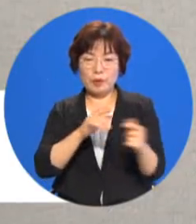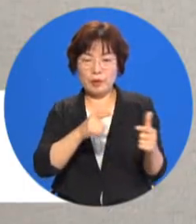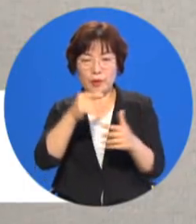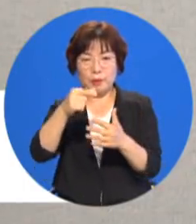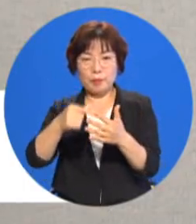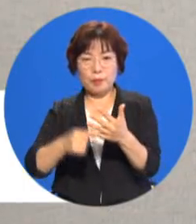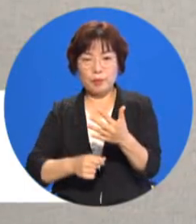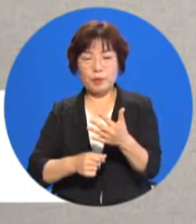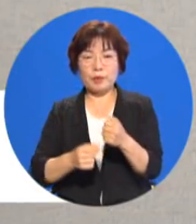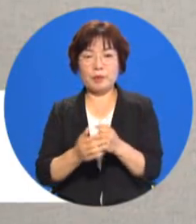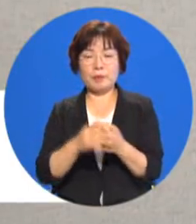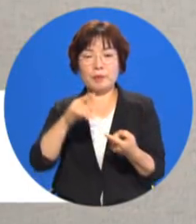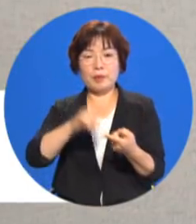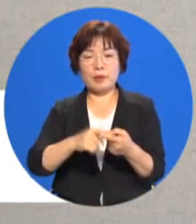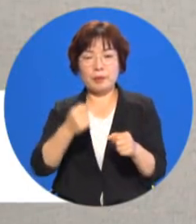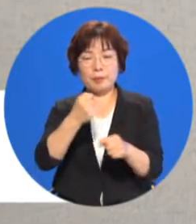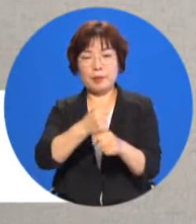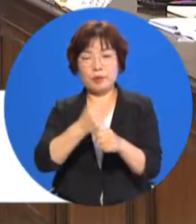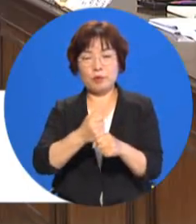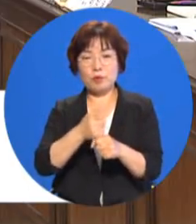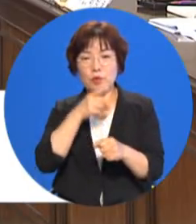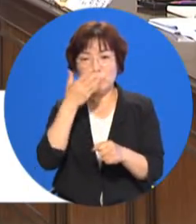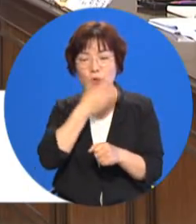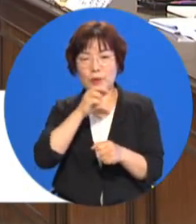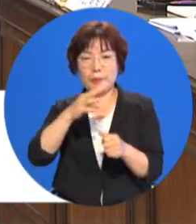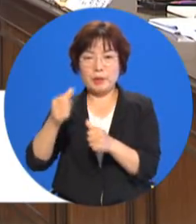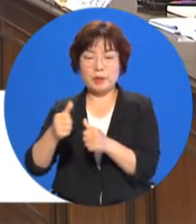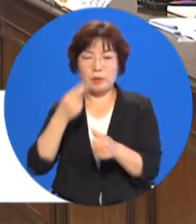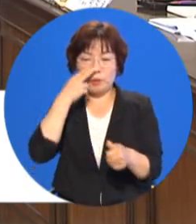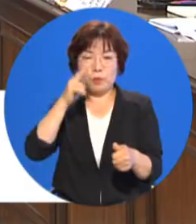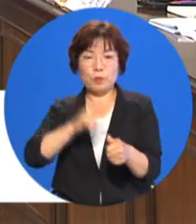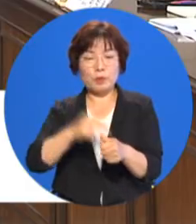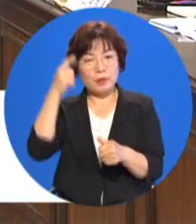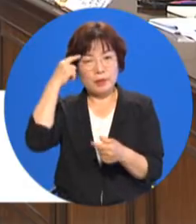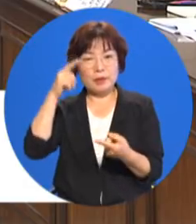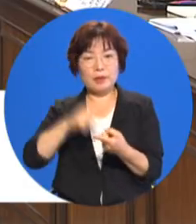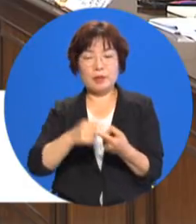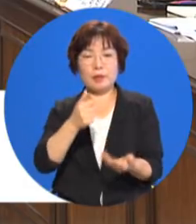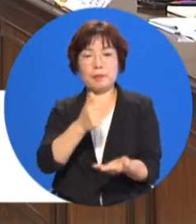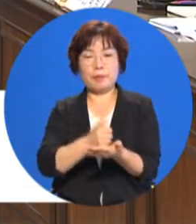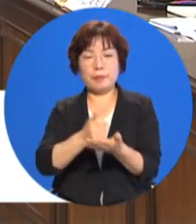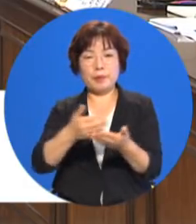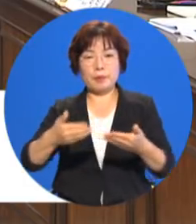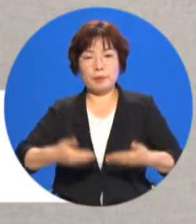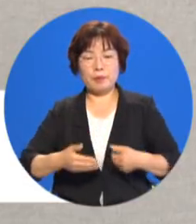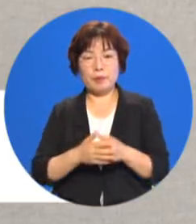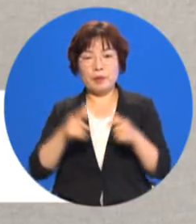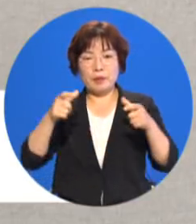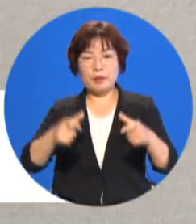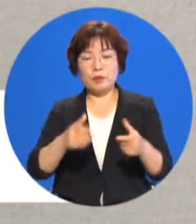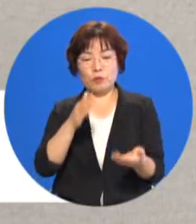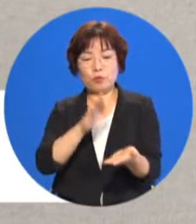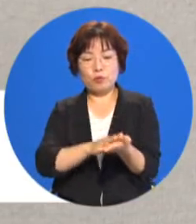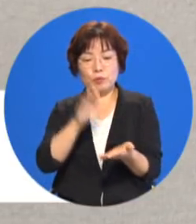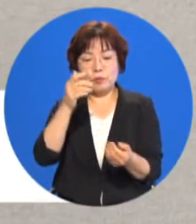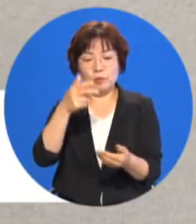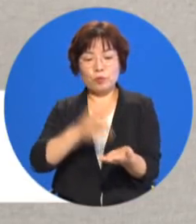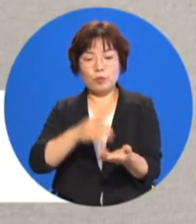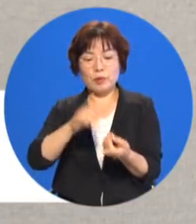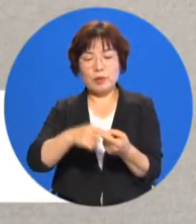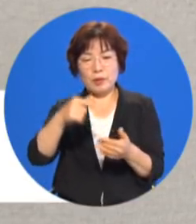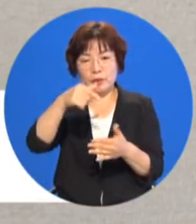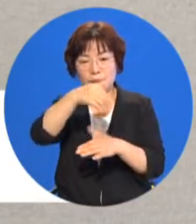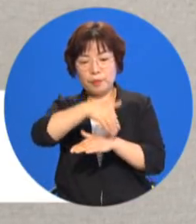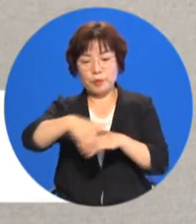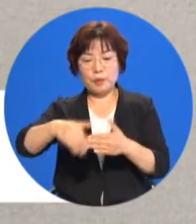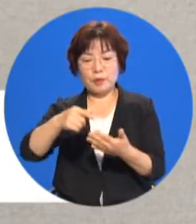통해 다양한 프로그램 개발에 나서고 있는 여수 MBC의 실험정신을 높이 평가하고 지역 이슈에 대한 심도 있는 기획 프로그램 제작에 나서줄